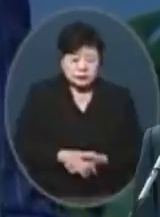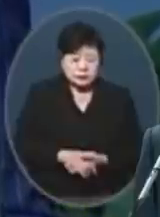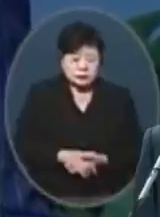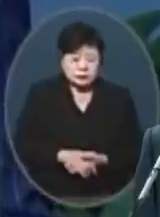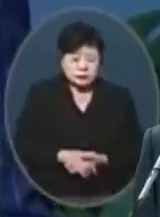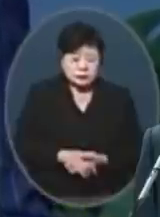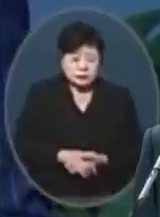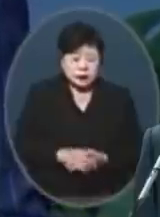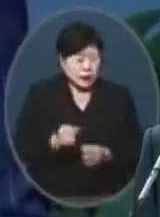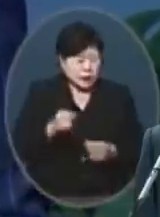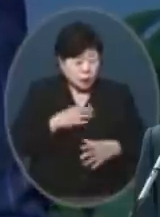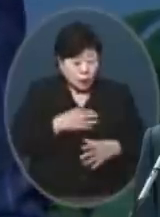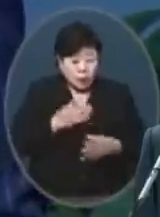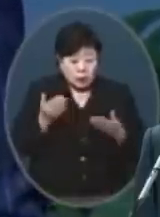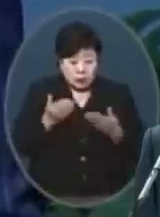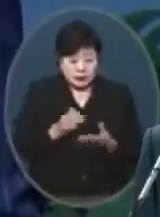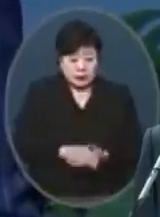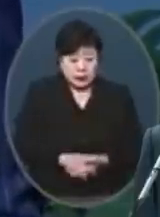대단합니다.